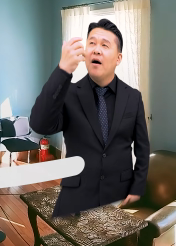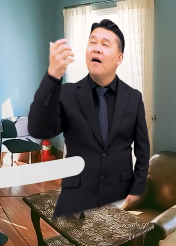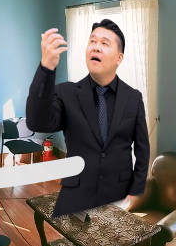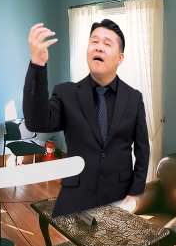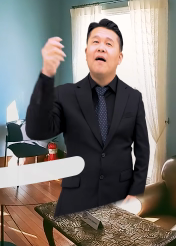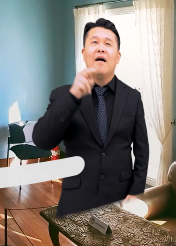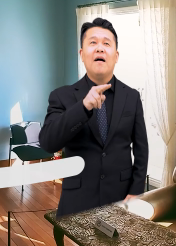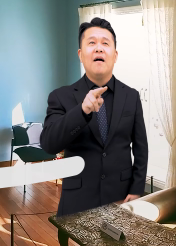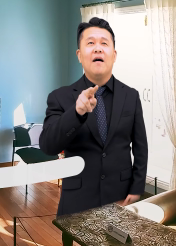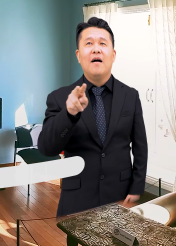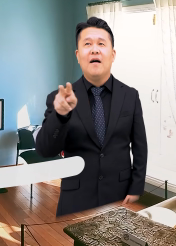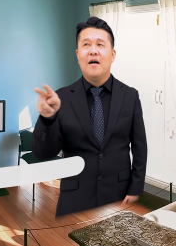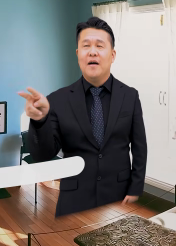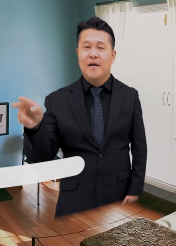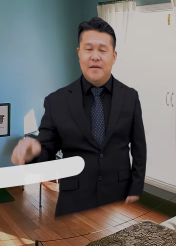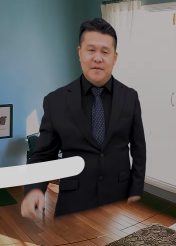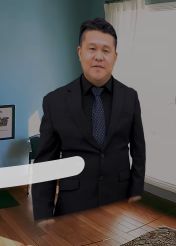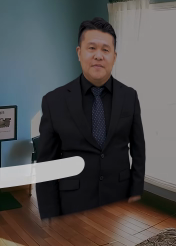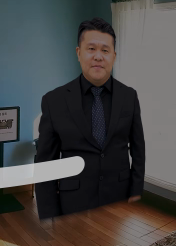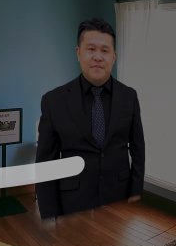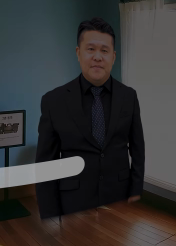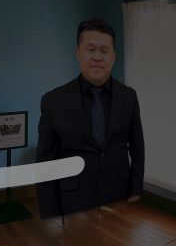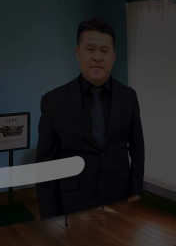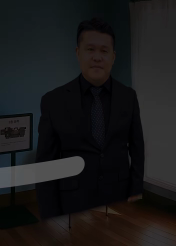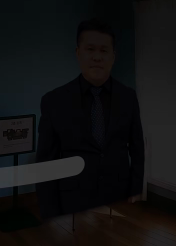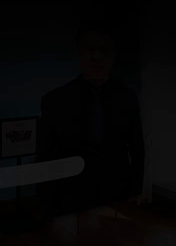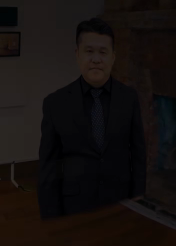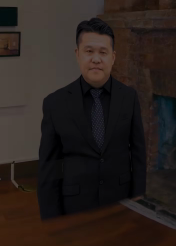우연을 상상해본다.